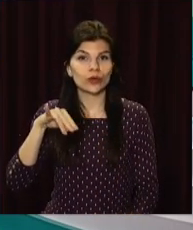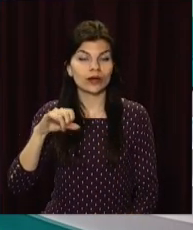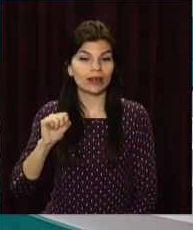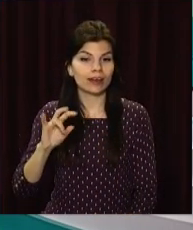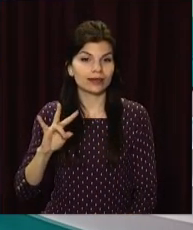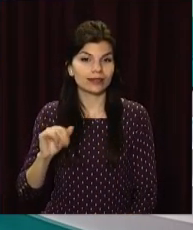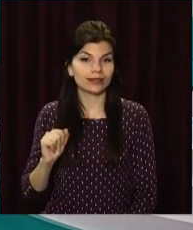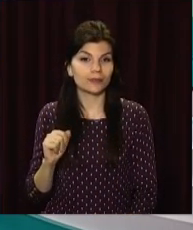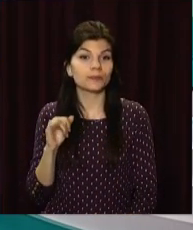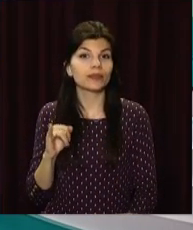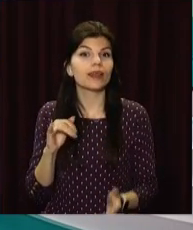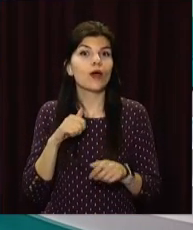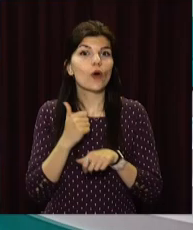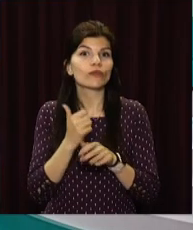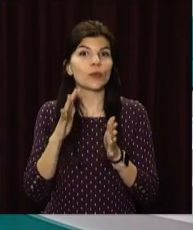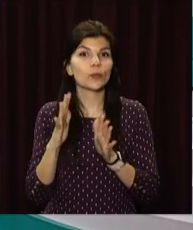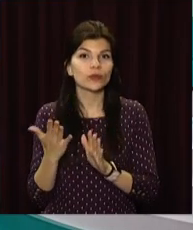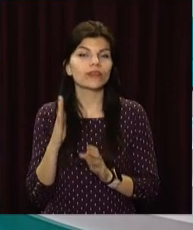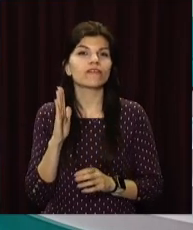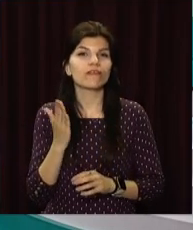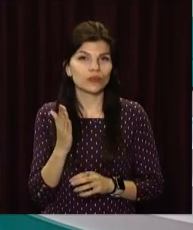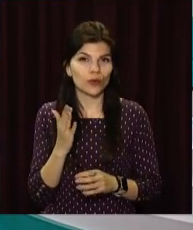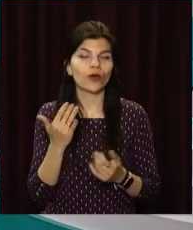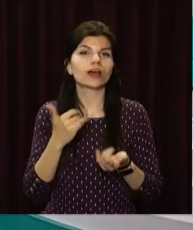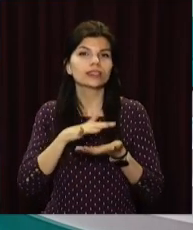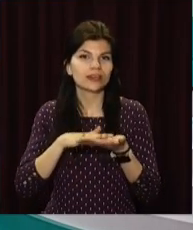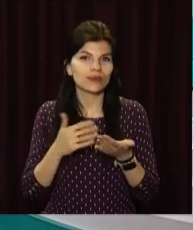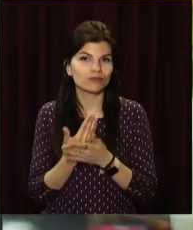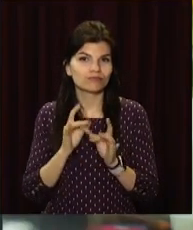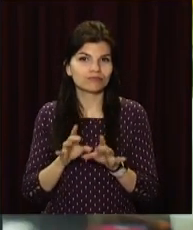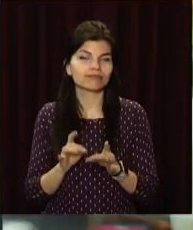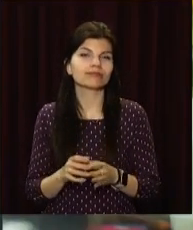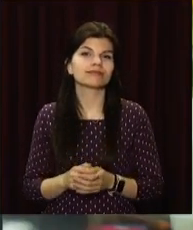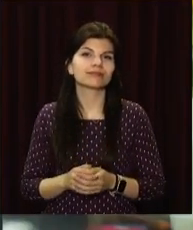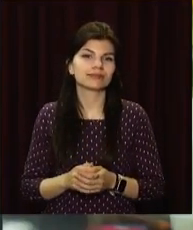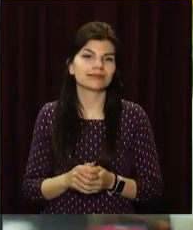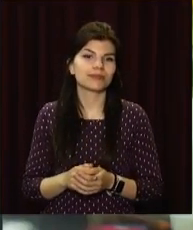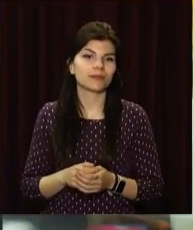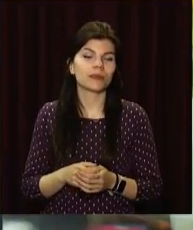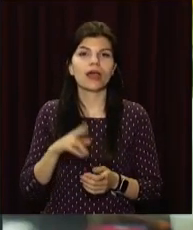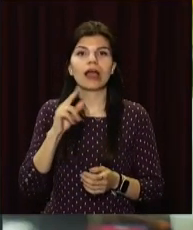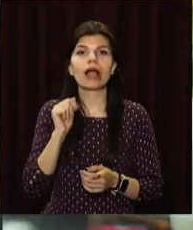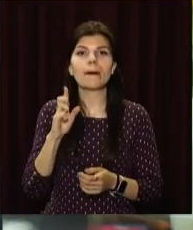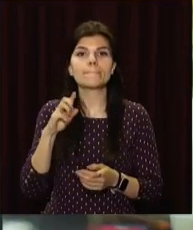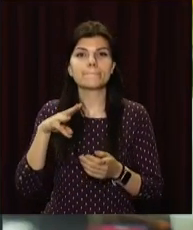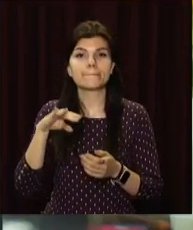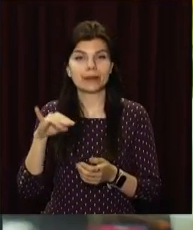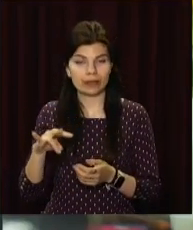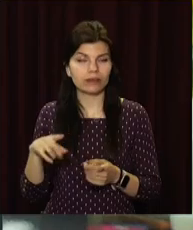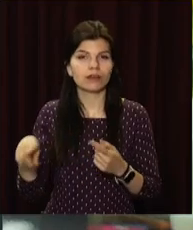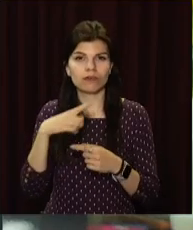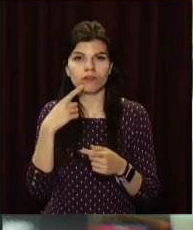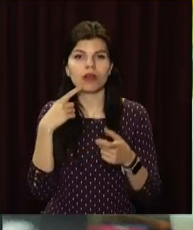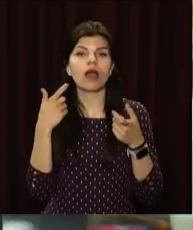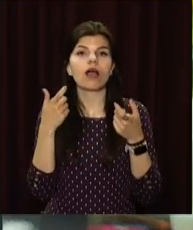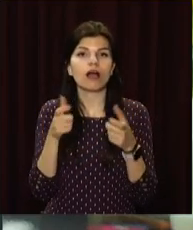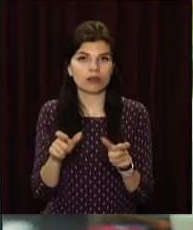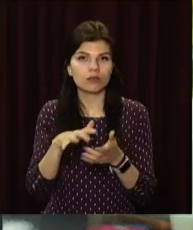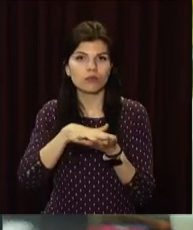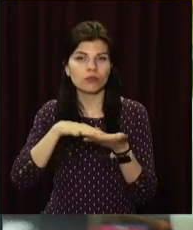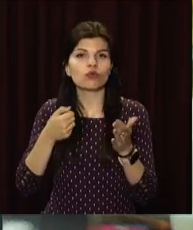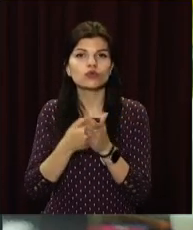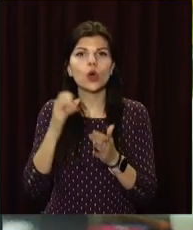Юліана Пуговкіна. І про головні події вівторка – далі у випуску. Кабмін продовжить адаптивний карантин до серпня. Про